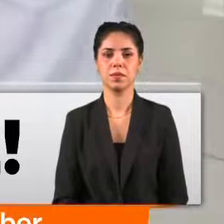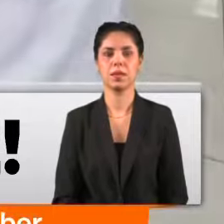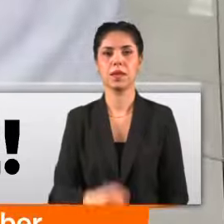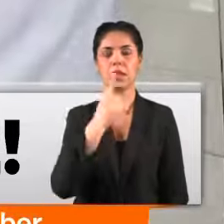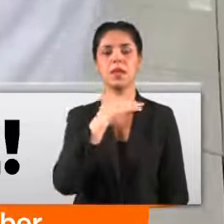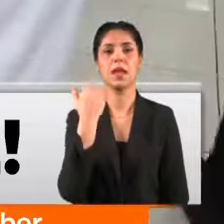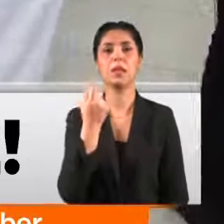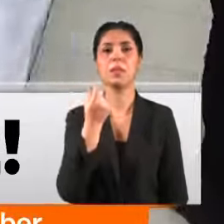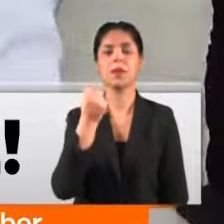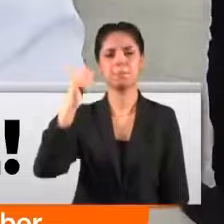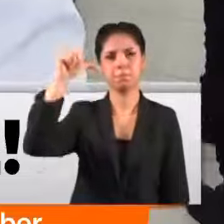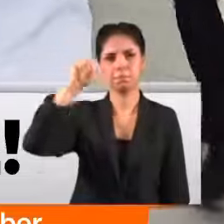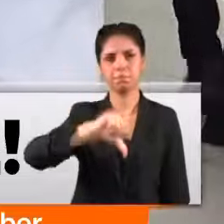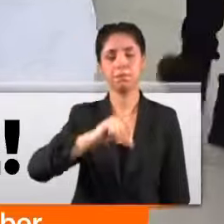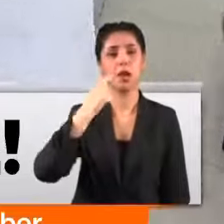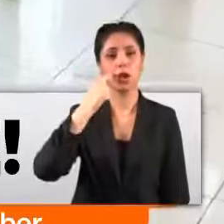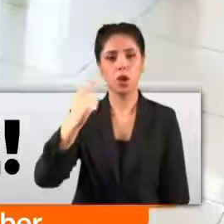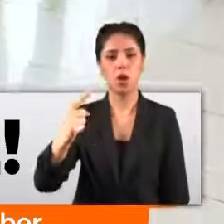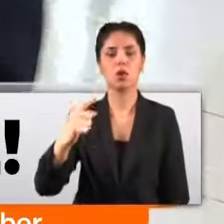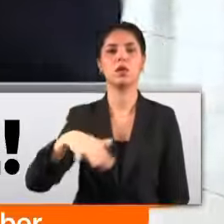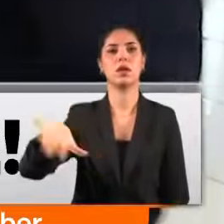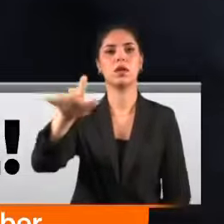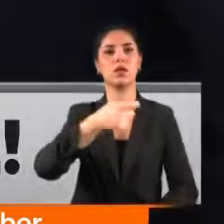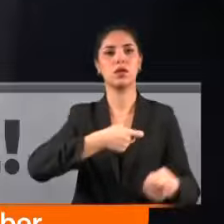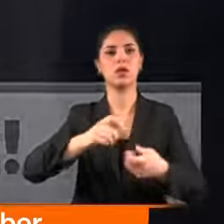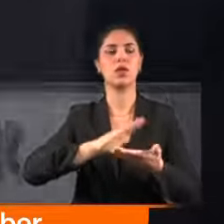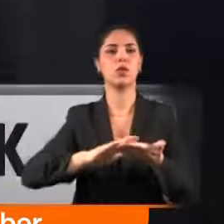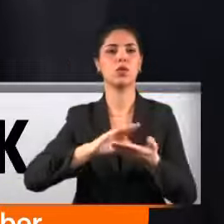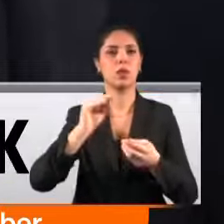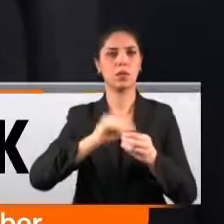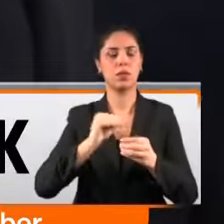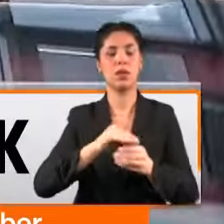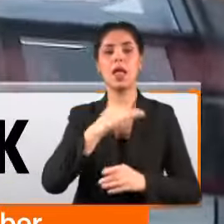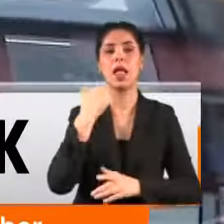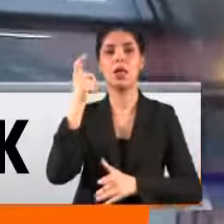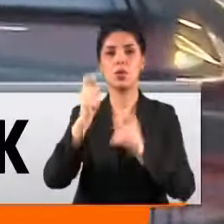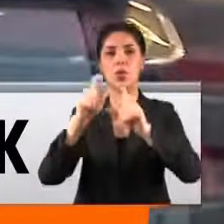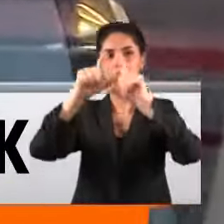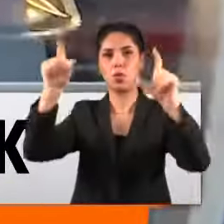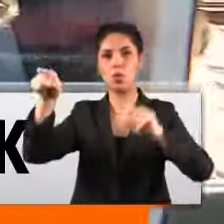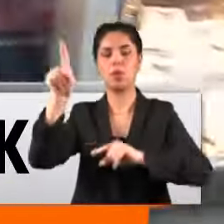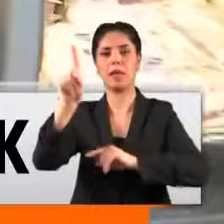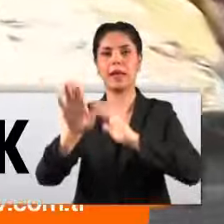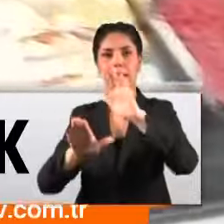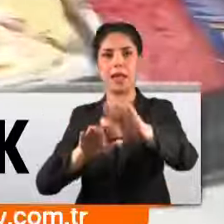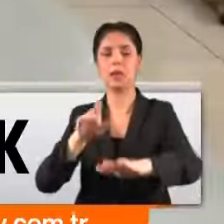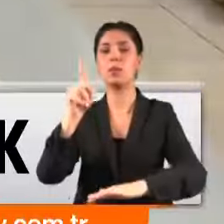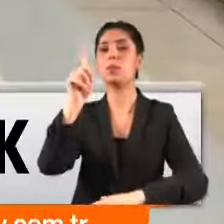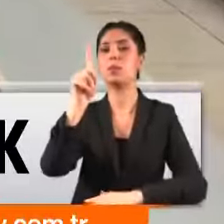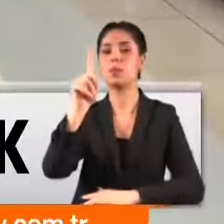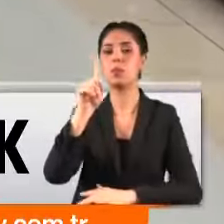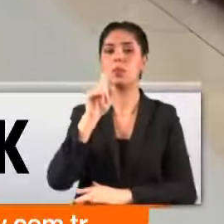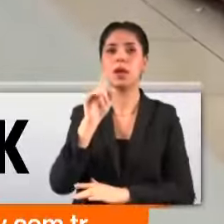Kırmızı et fiyatlarını aşağı çekerek piyasayı dengelemek için ilk adımı Et ve Süt Kurumu attı. Kilosu 130 liradan